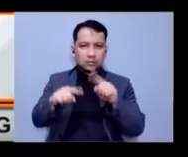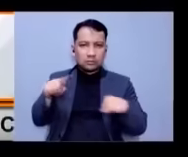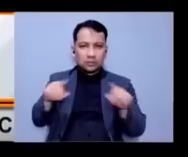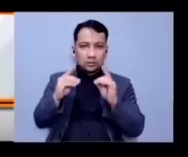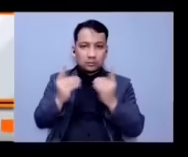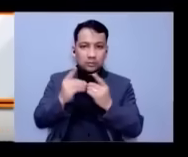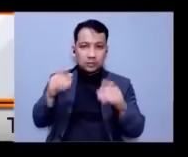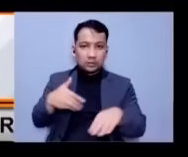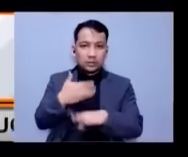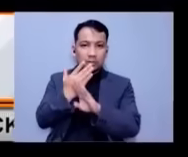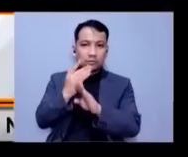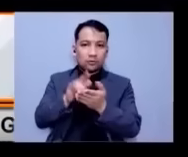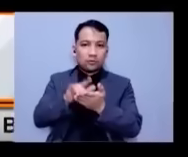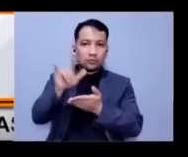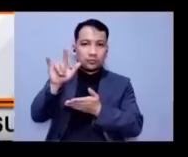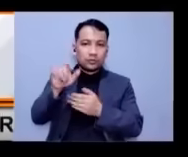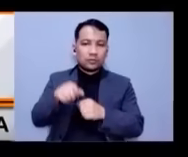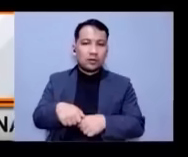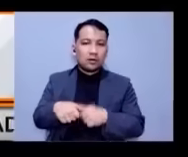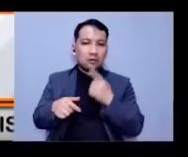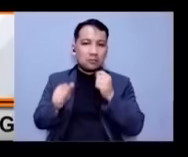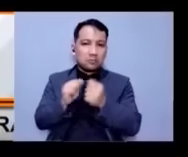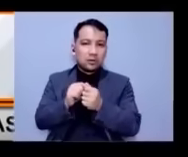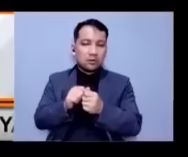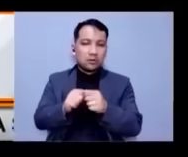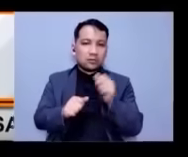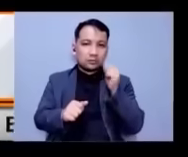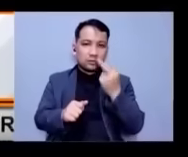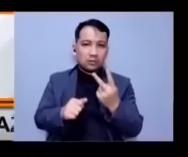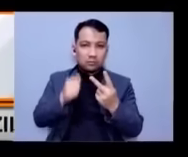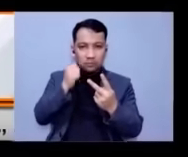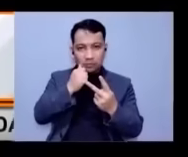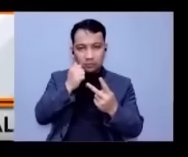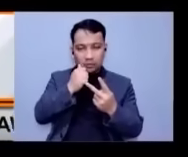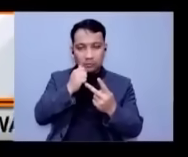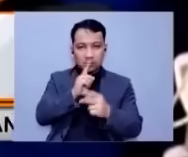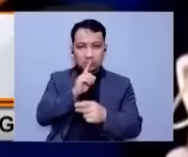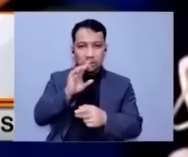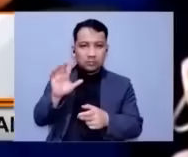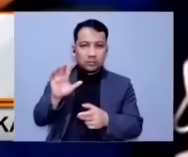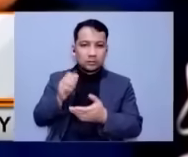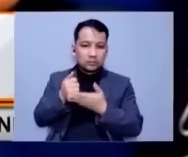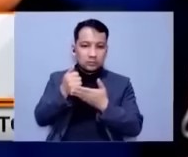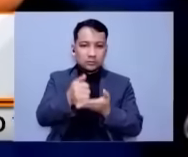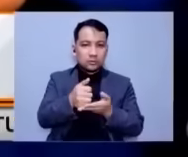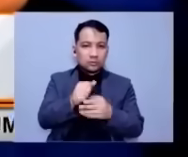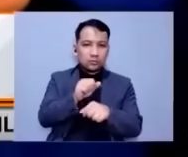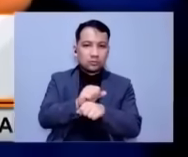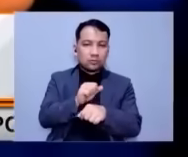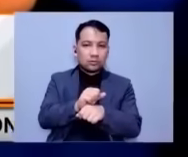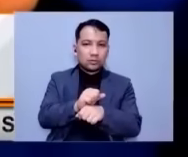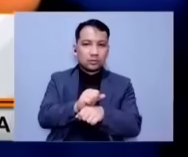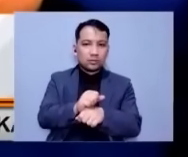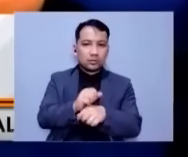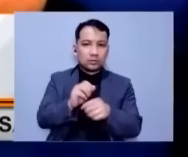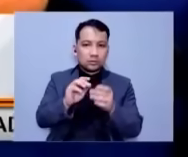International Airport. Kasama nila ang 2 babaeng suspect na nangako na bibigyan sila ng trabaho bilang online seller at waitress. Sa